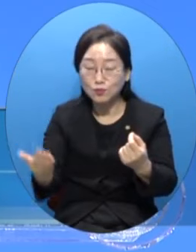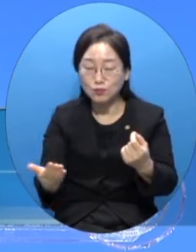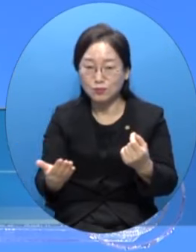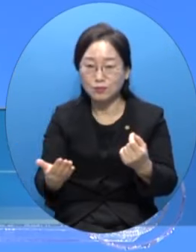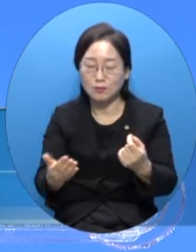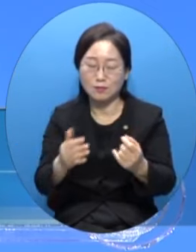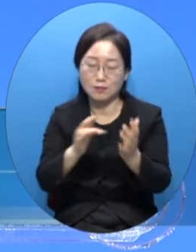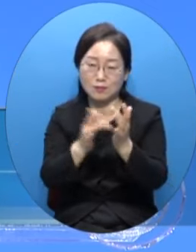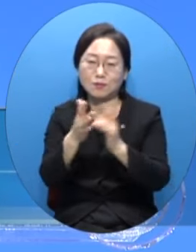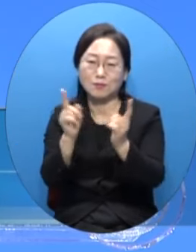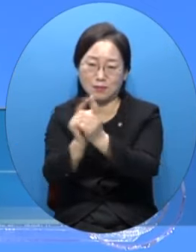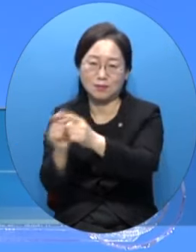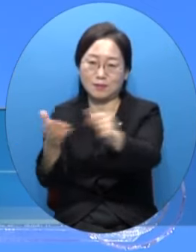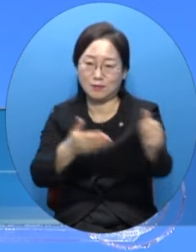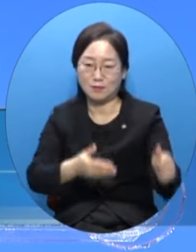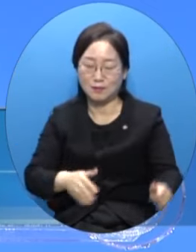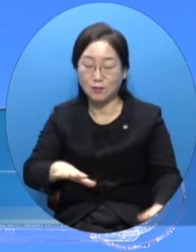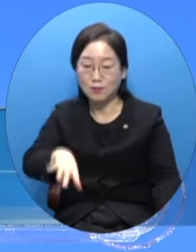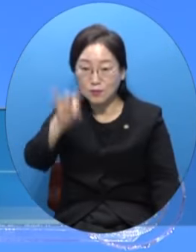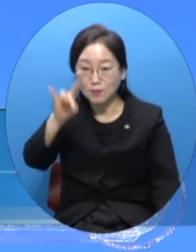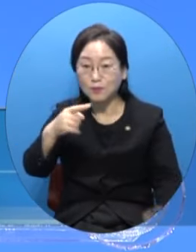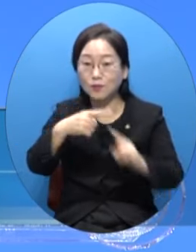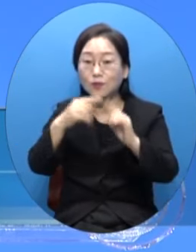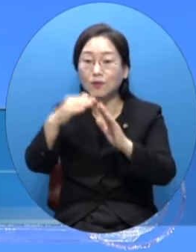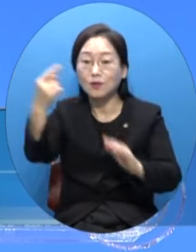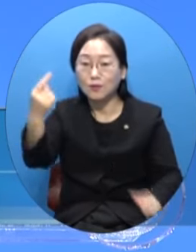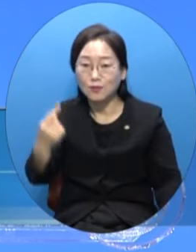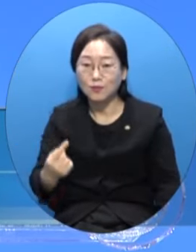것입니다. 오늘 교회를 처음 나오신 분,